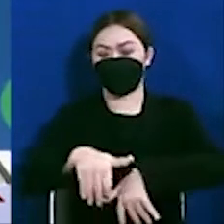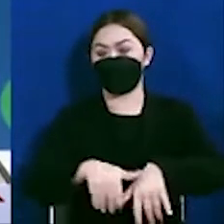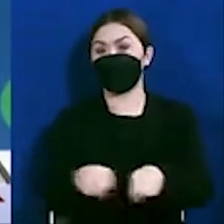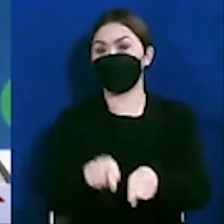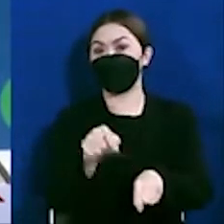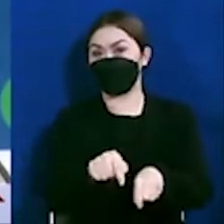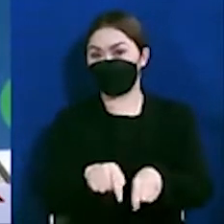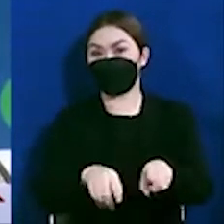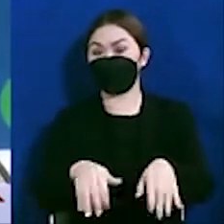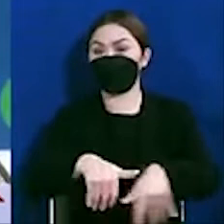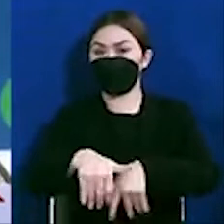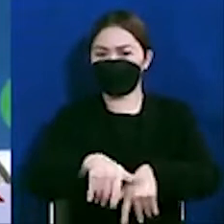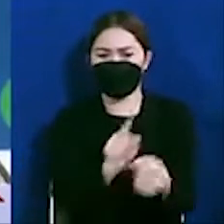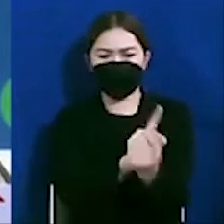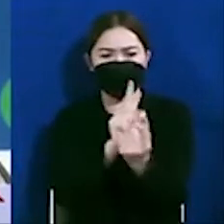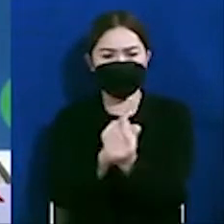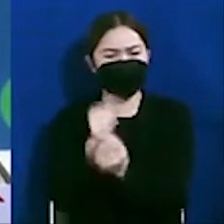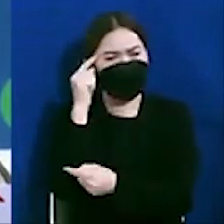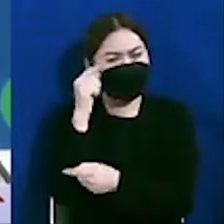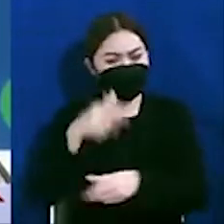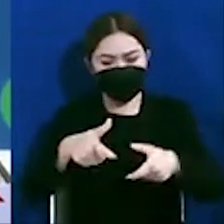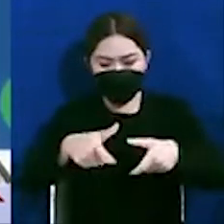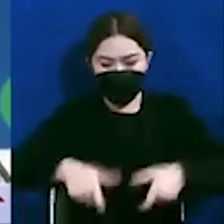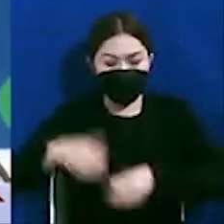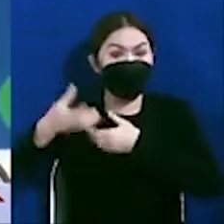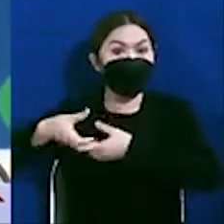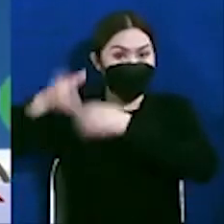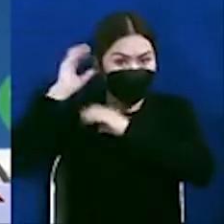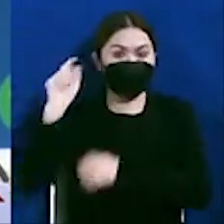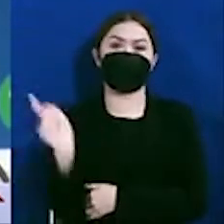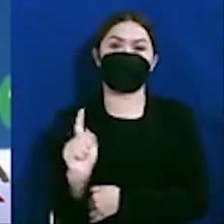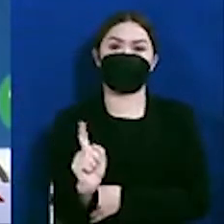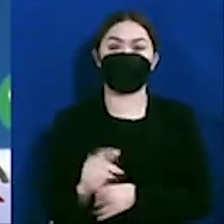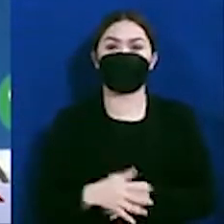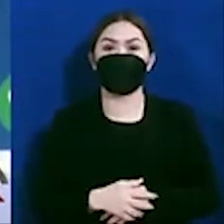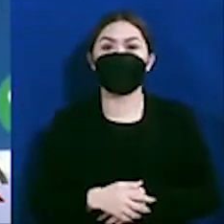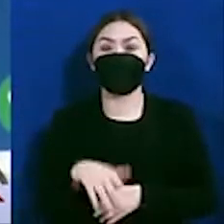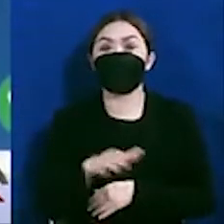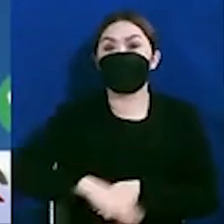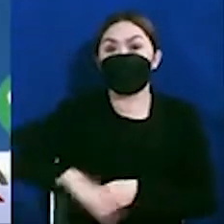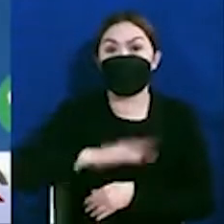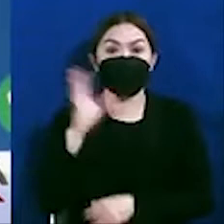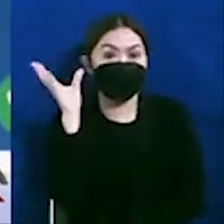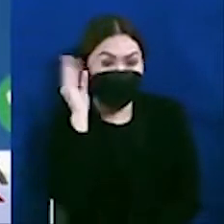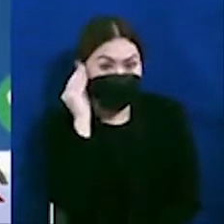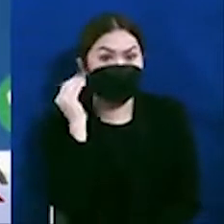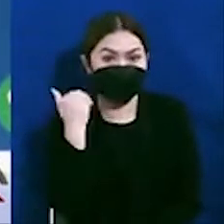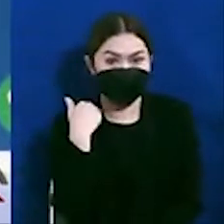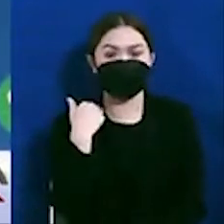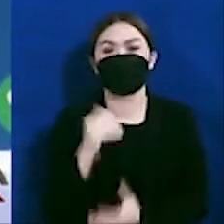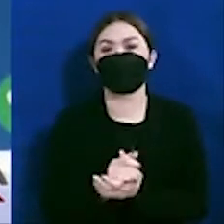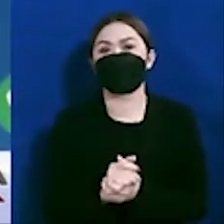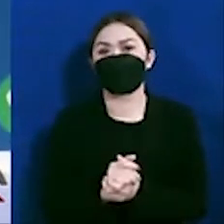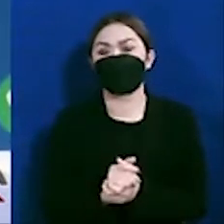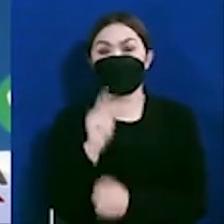นะครับจากการทบทวนรายงานในต่างประเทศนะครับพี่น้องประชาชนคงได้ยินนะครับจริงๆจากการ